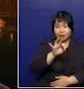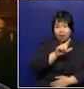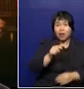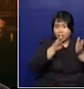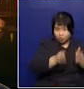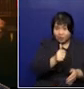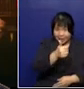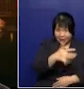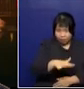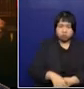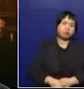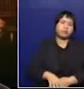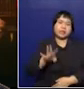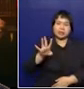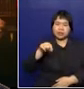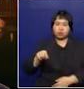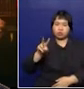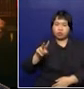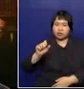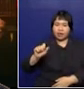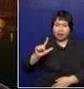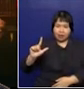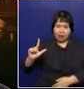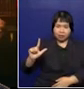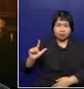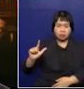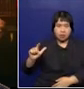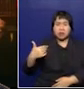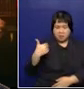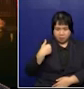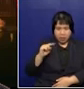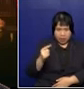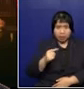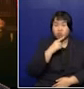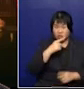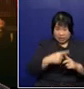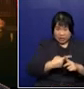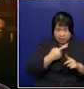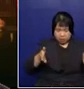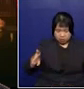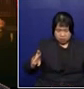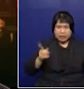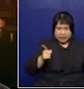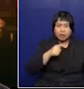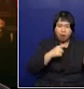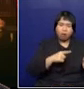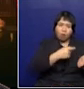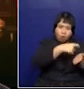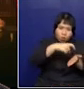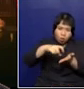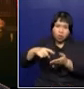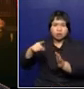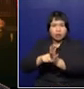ฮะ 4.2 แสนล้านก็ยังไม่มีอีกว่าจากเดือนเดียวทีนี้บอกแจก3เดือนผมก็ถามอีก